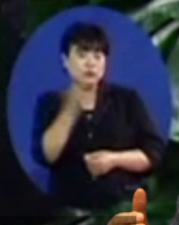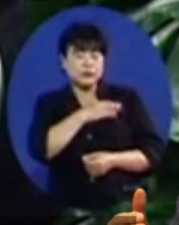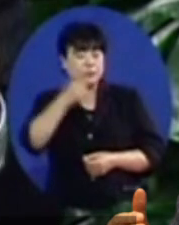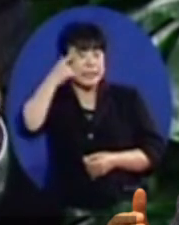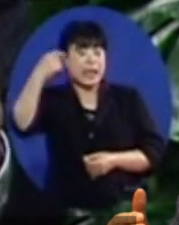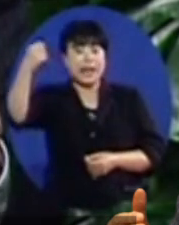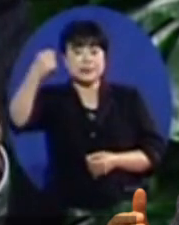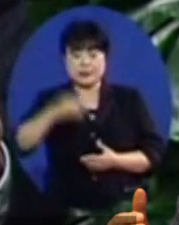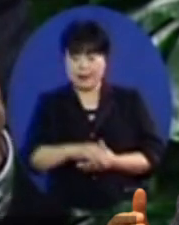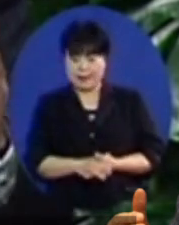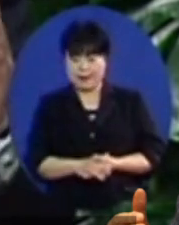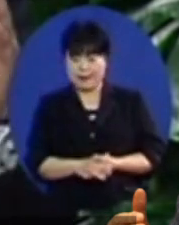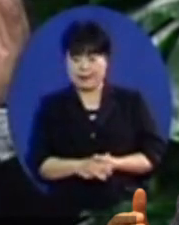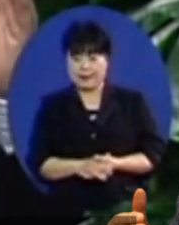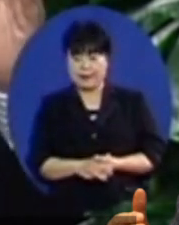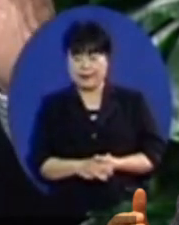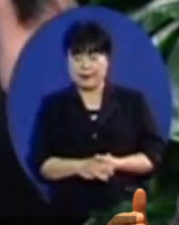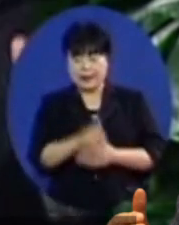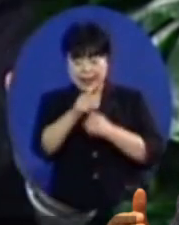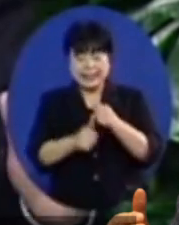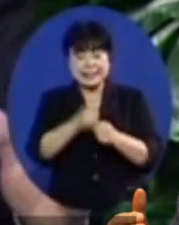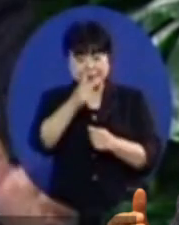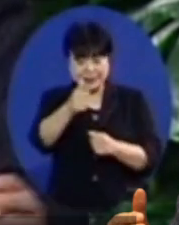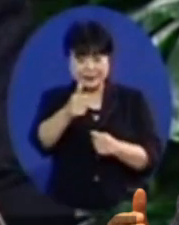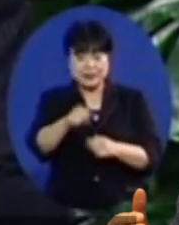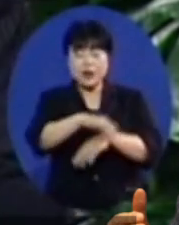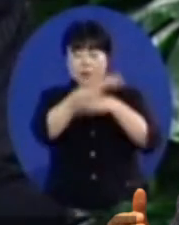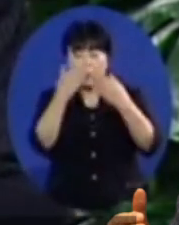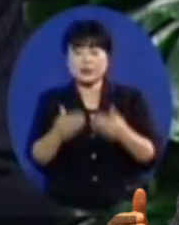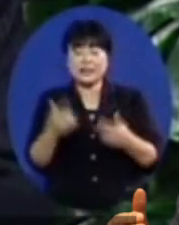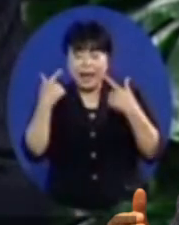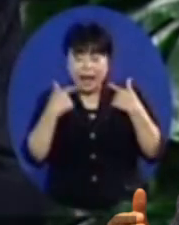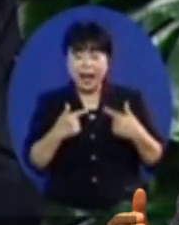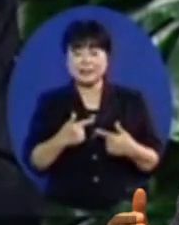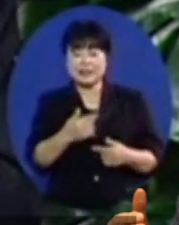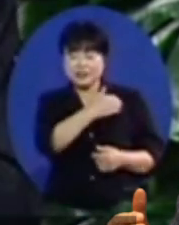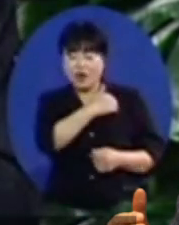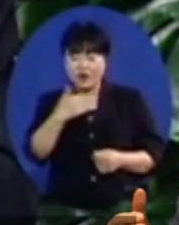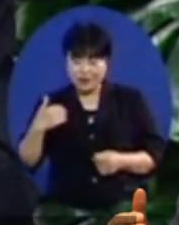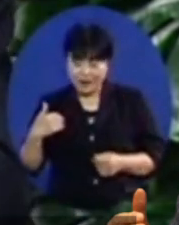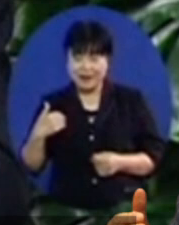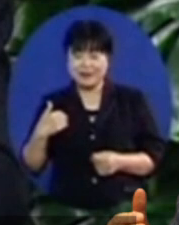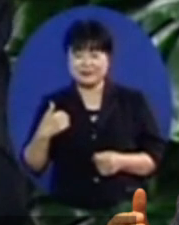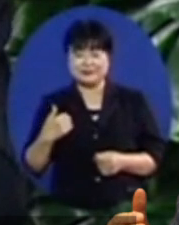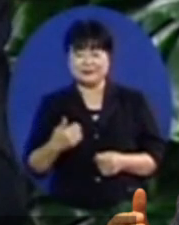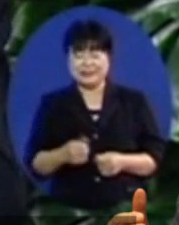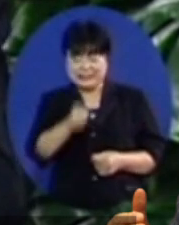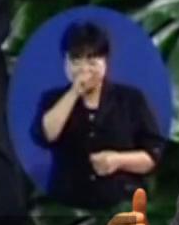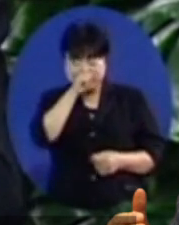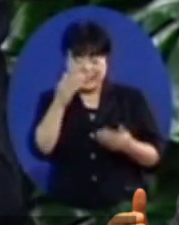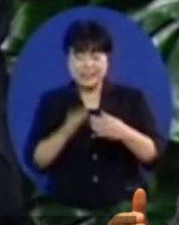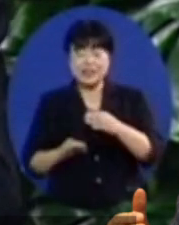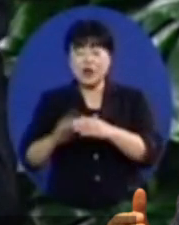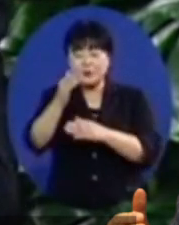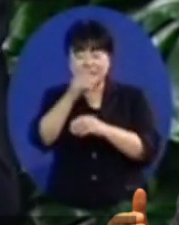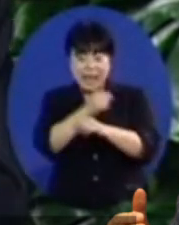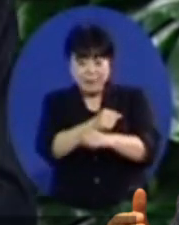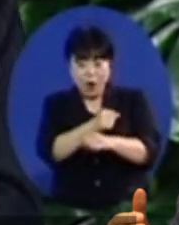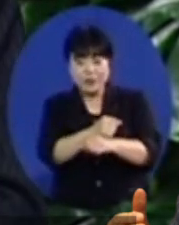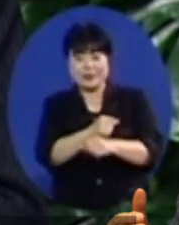부요의식을 가져야 돼요. 하나님이 모든 일에 항상 모든 것이 능력하여 모든 착한 일을 넘치게 하려 한다.